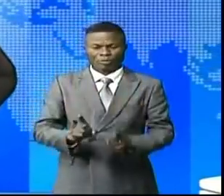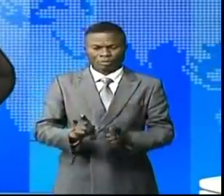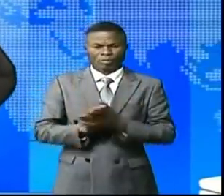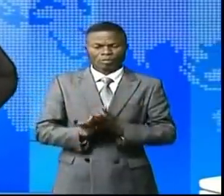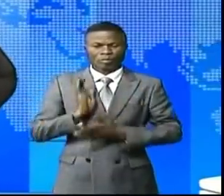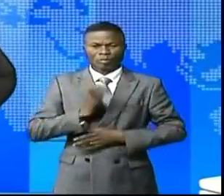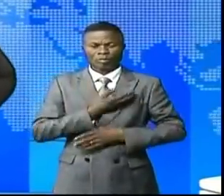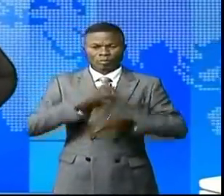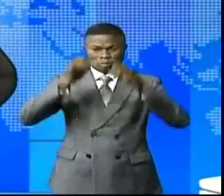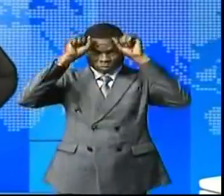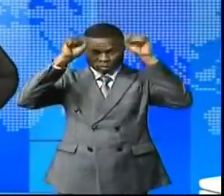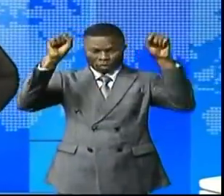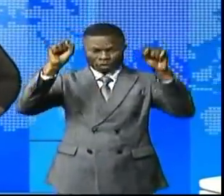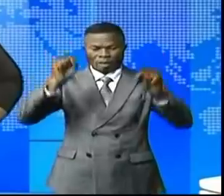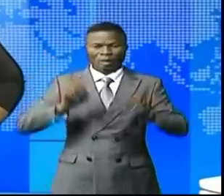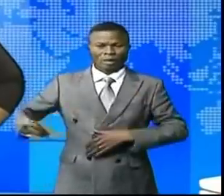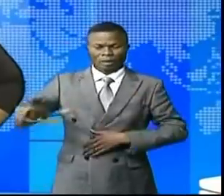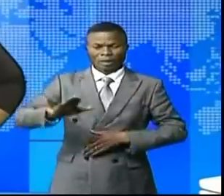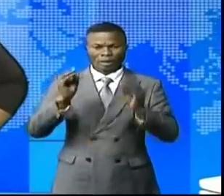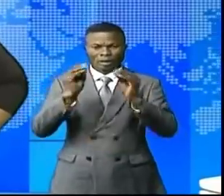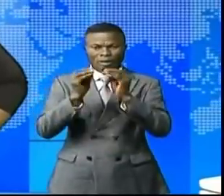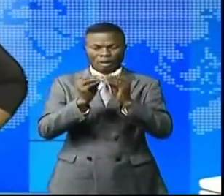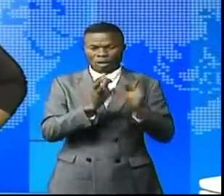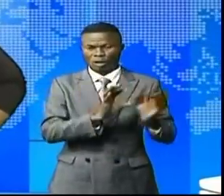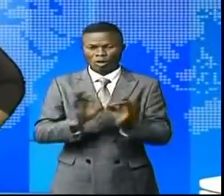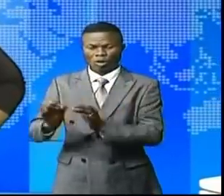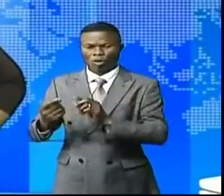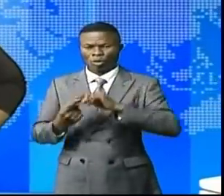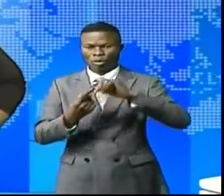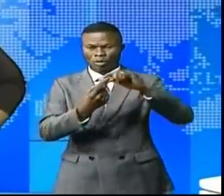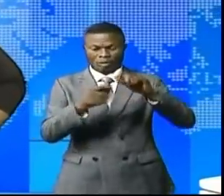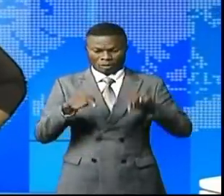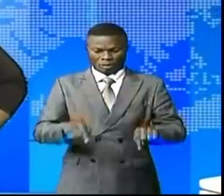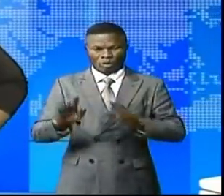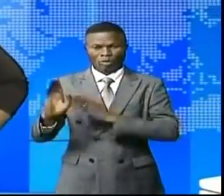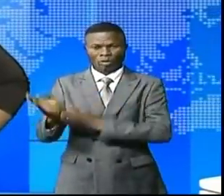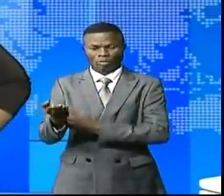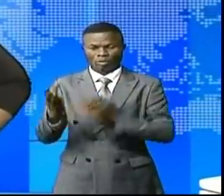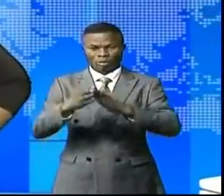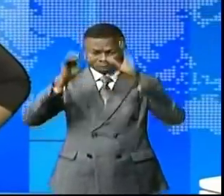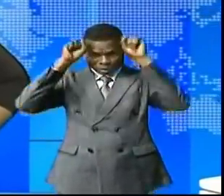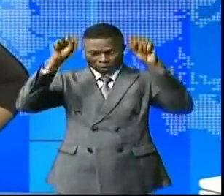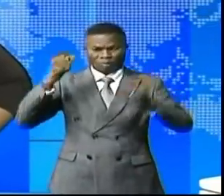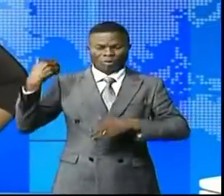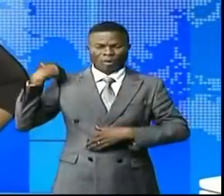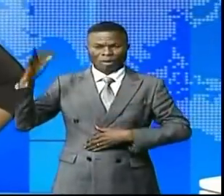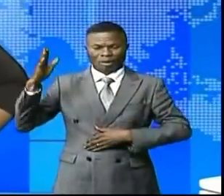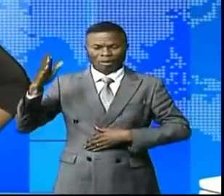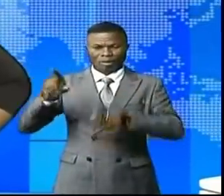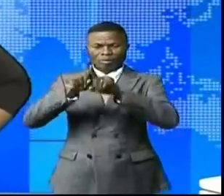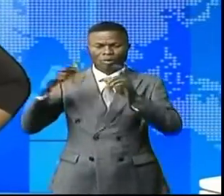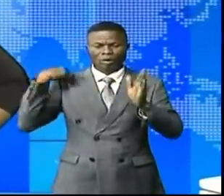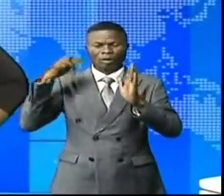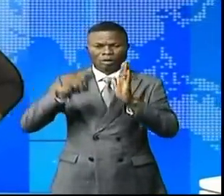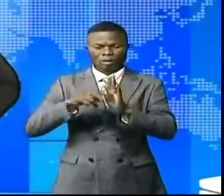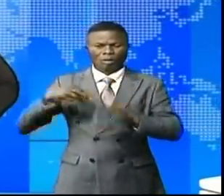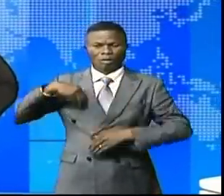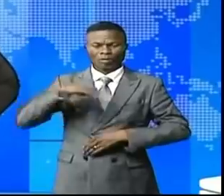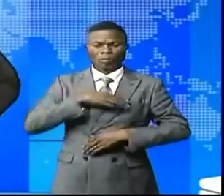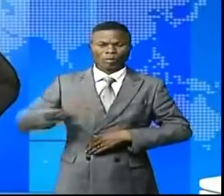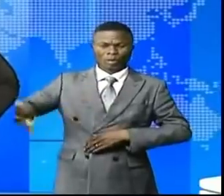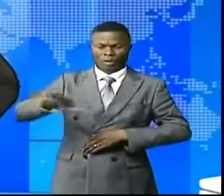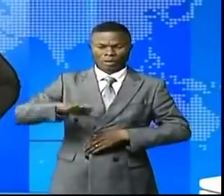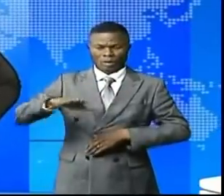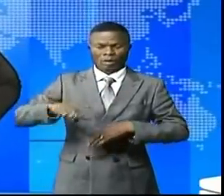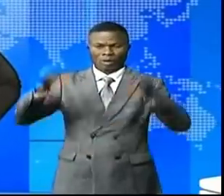président de la République a tenu une réunion extraordinaire ce matin avec le chef d'État et de gouvernement, membre de pays